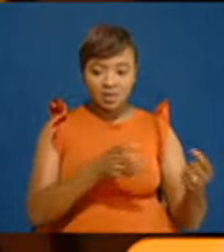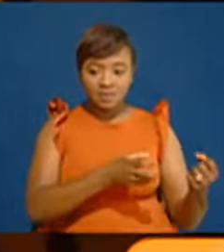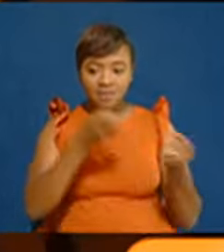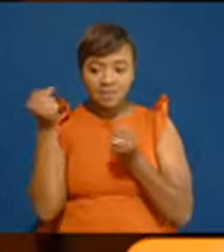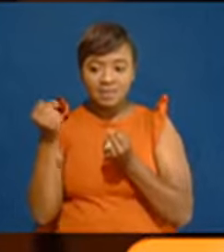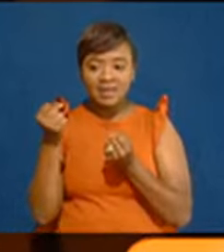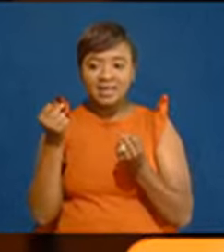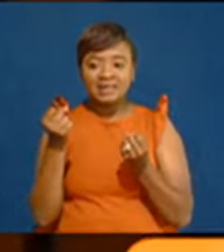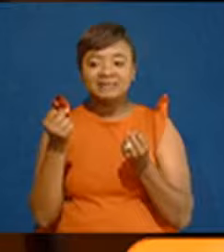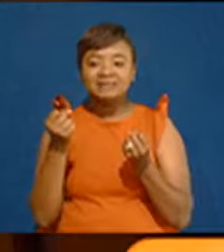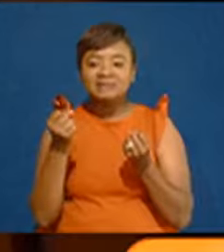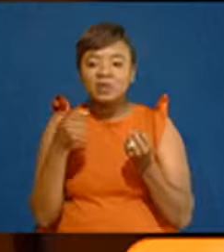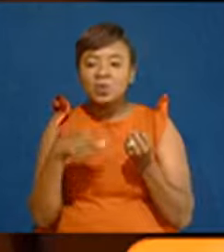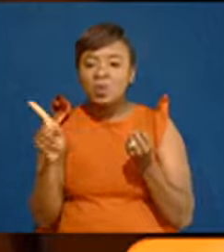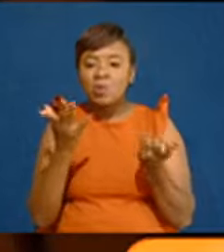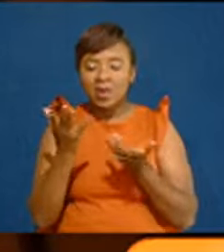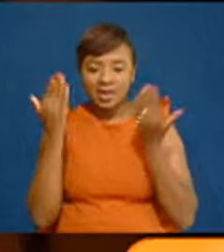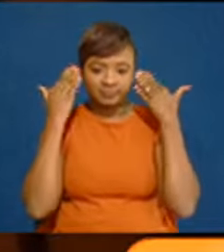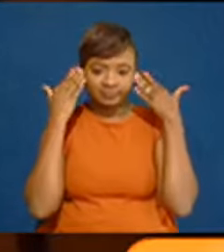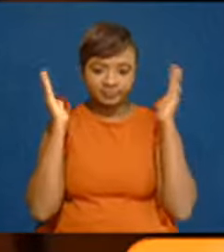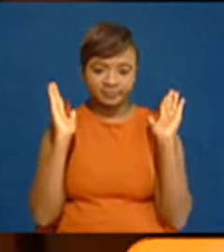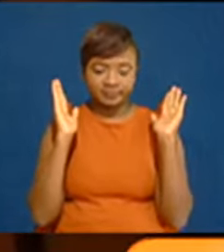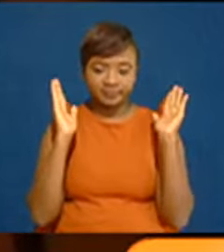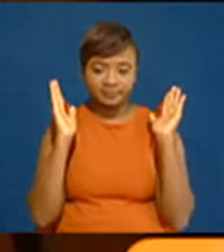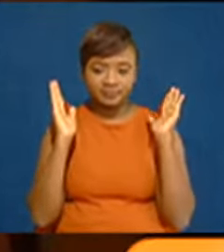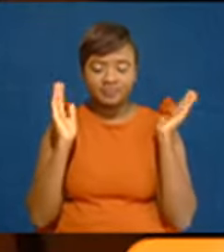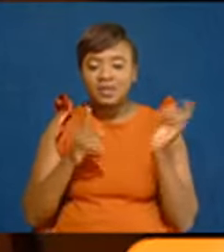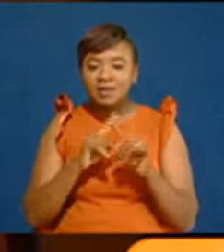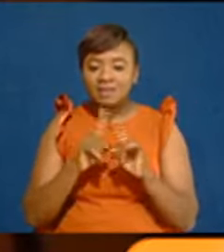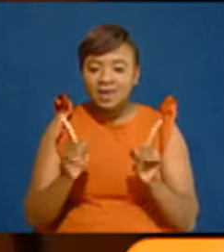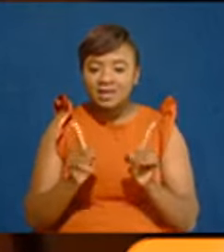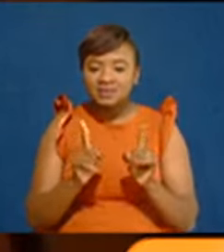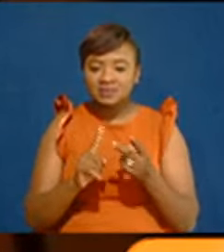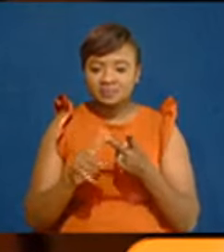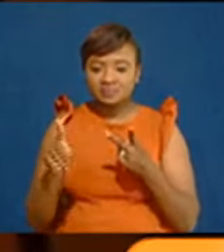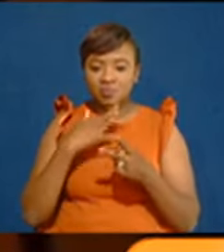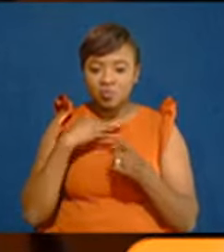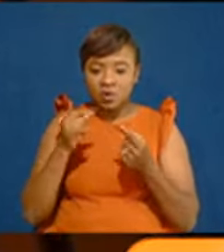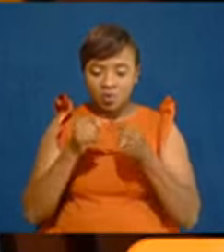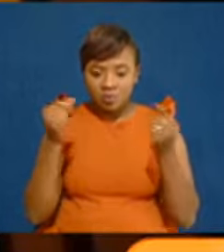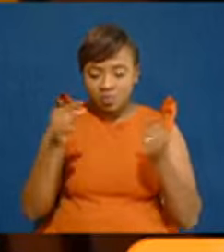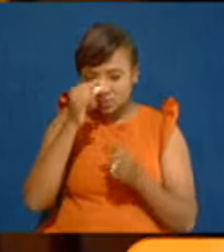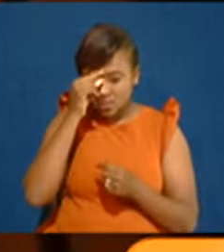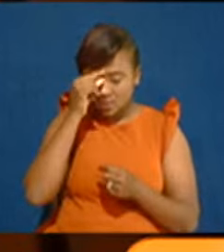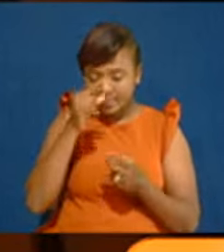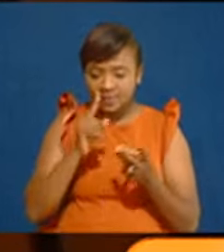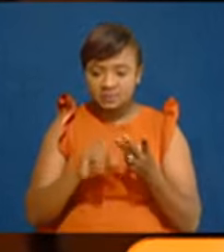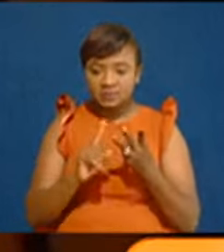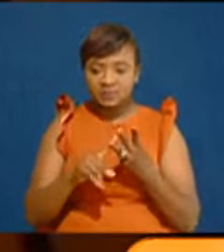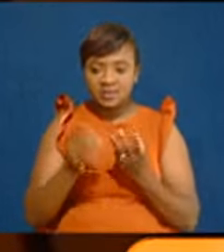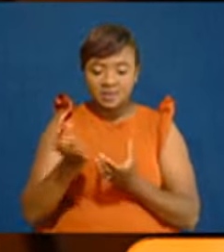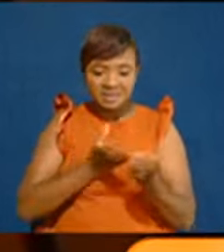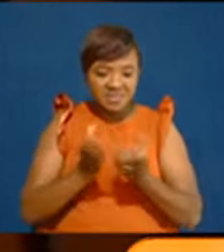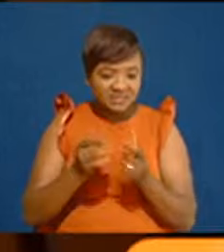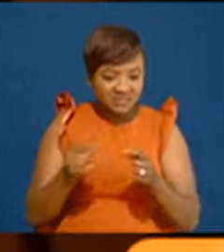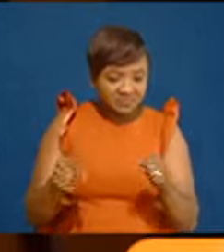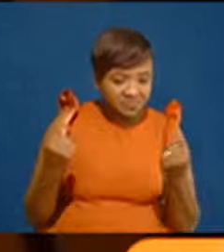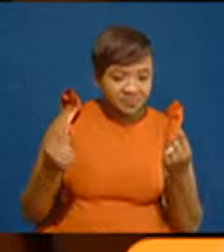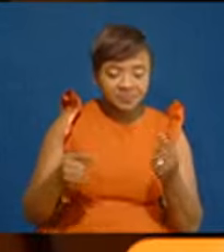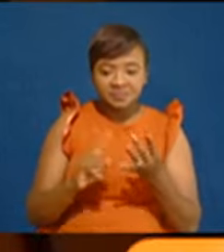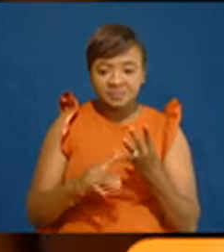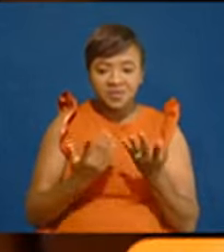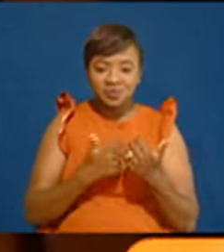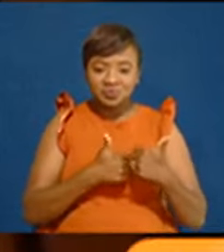kuteguliwa ima ni kuhusu maandamano ya kupinga serikali au uhasama wa kibiashara au mapenzi